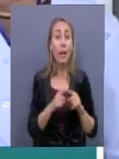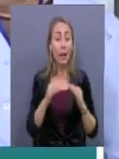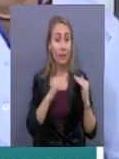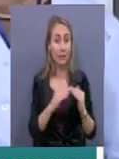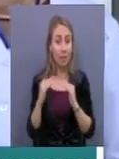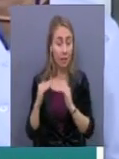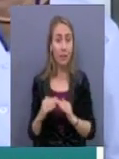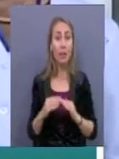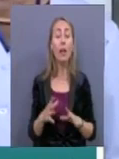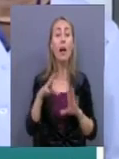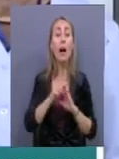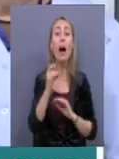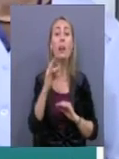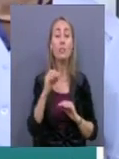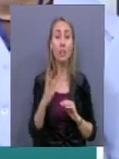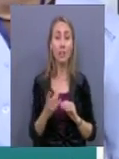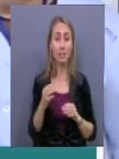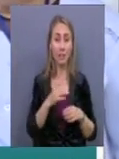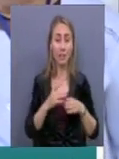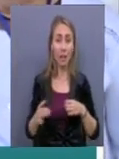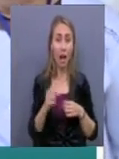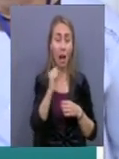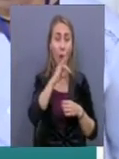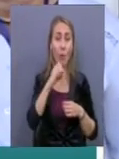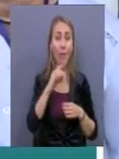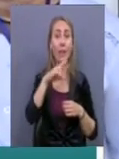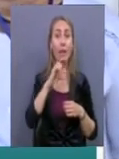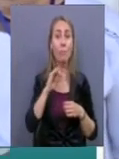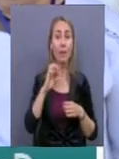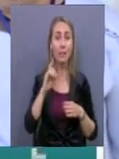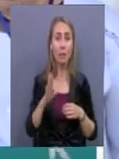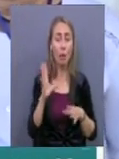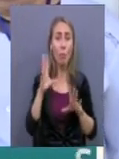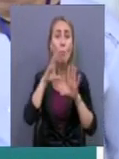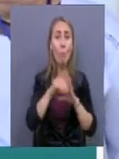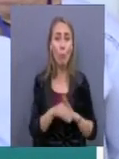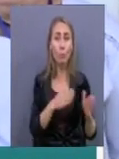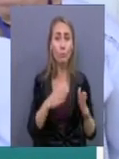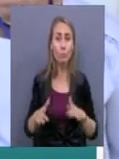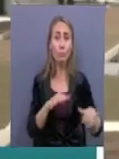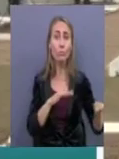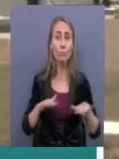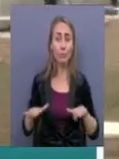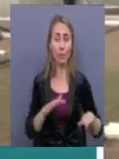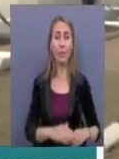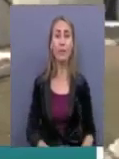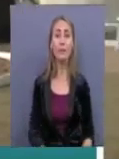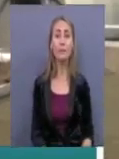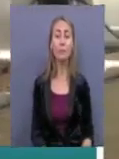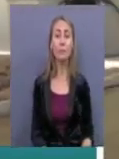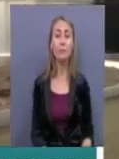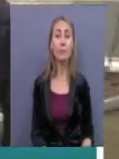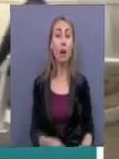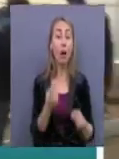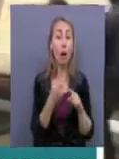құжаттарын уақытылы әзірлеу керек. Бұл қадамдар өңір тұрғындарының өмір сүру сапасын арттыруға елеулі ықпал етеді. Ауылда демалуға